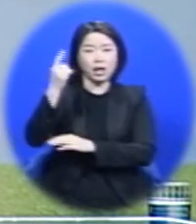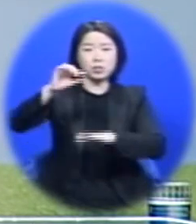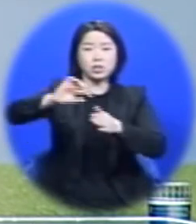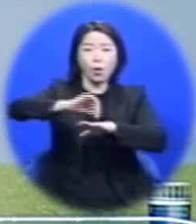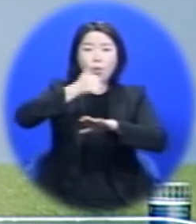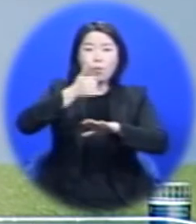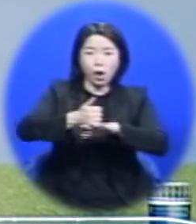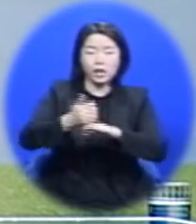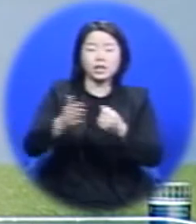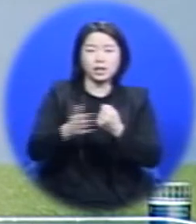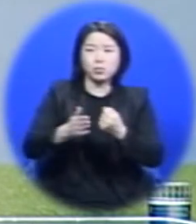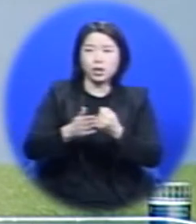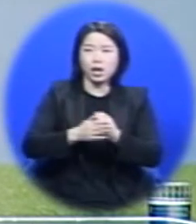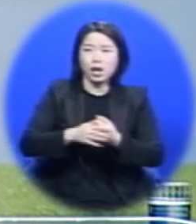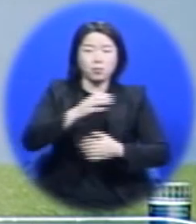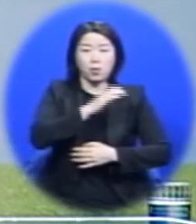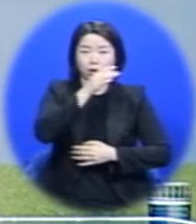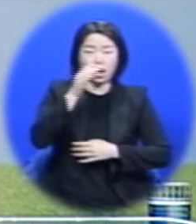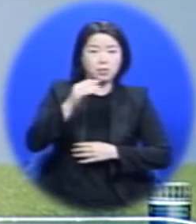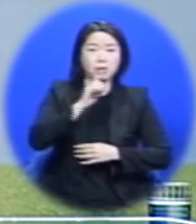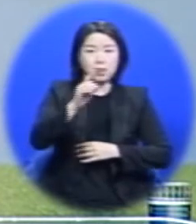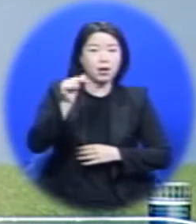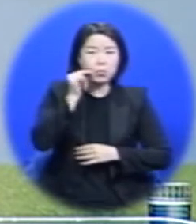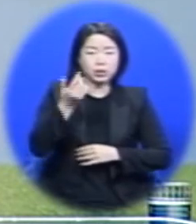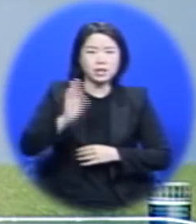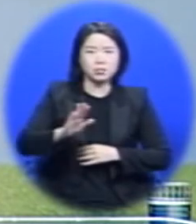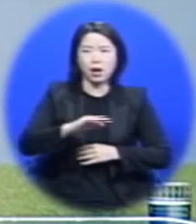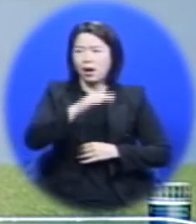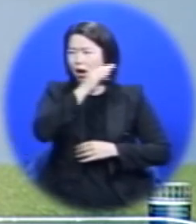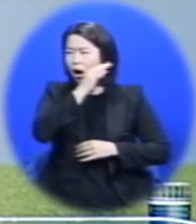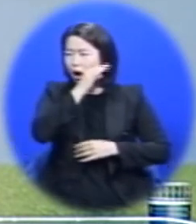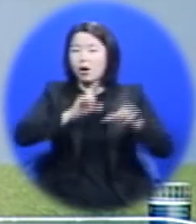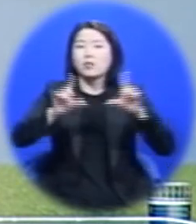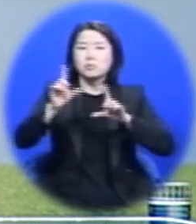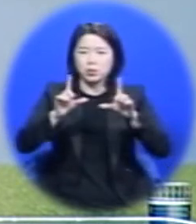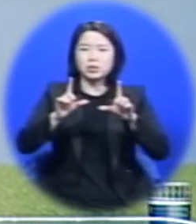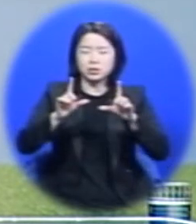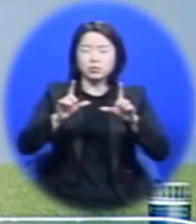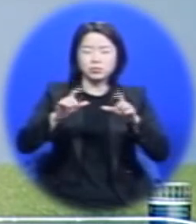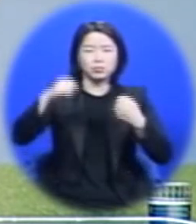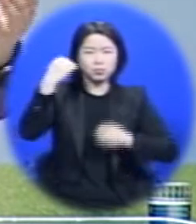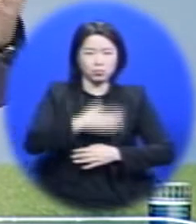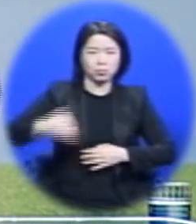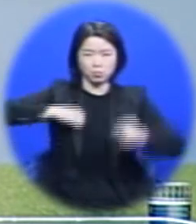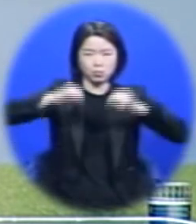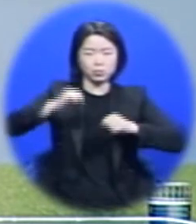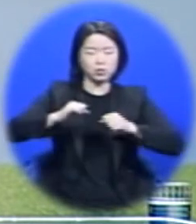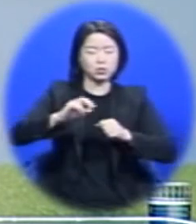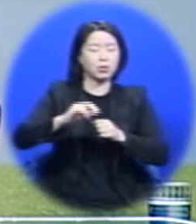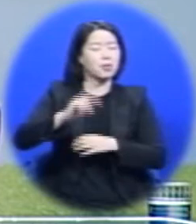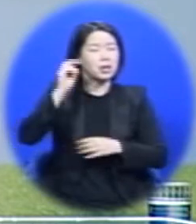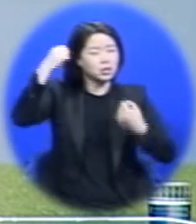왕이니까 누가 섣불리 말은 못했지만 거의 추태에 가까운 그런 막 몸짓으로 춤을